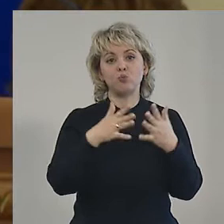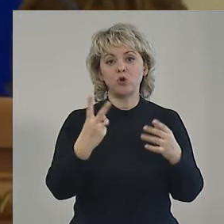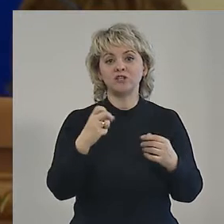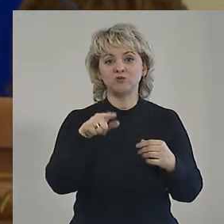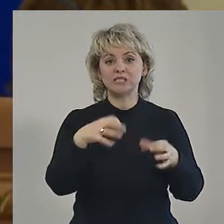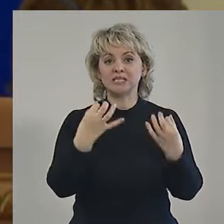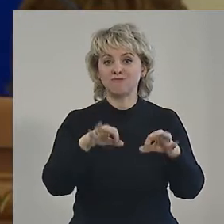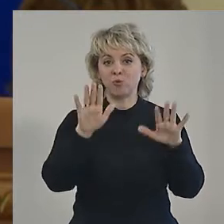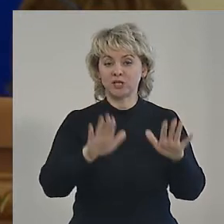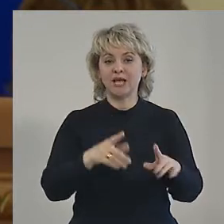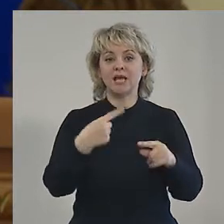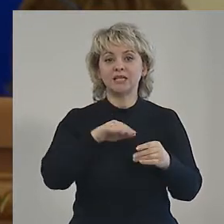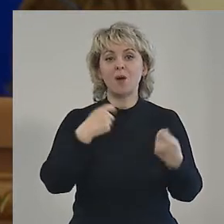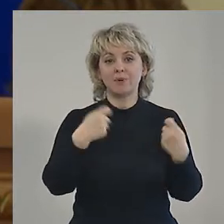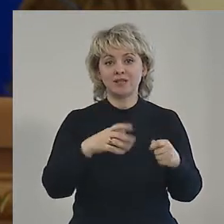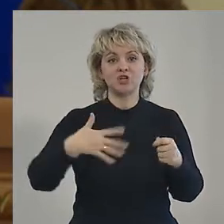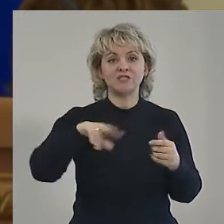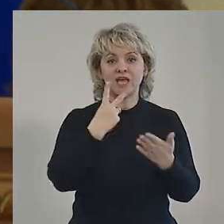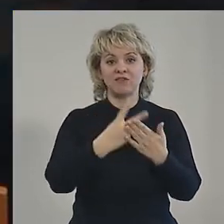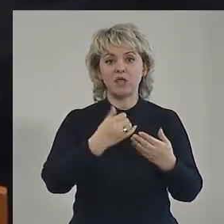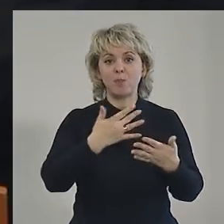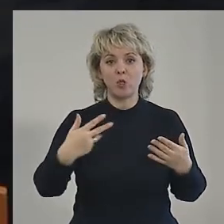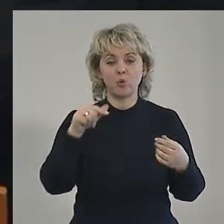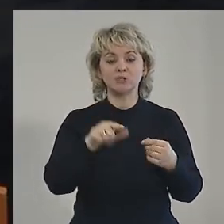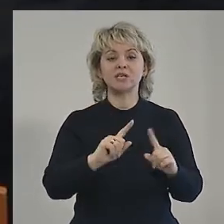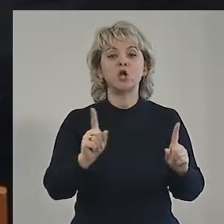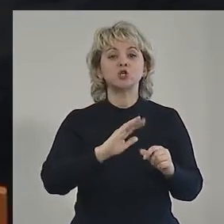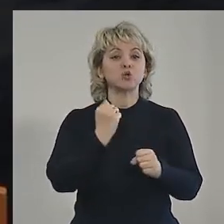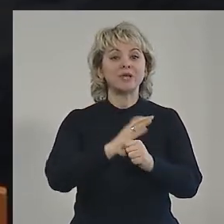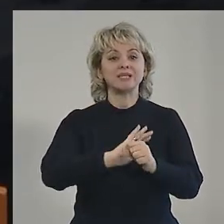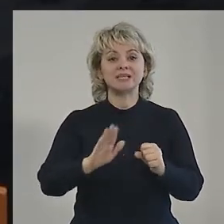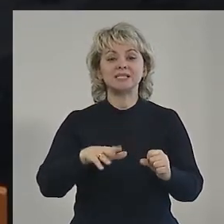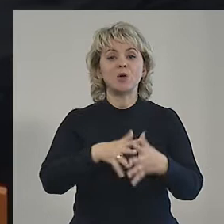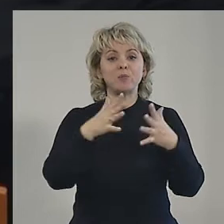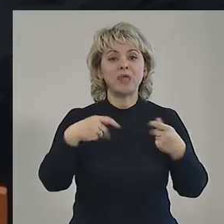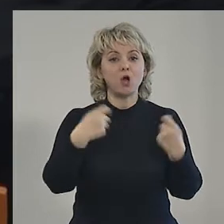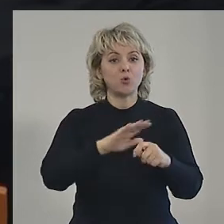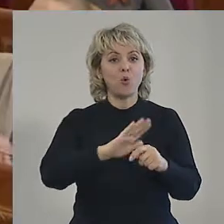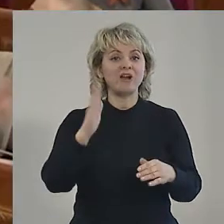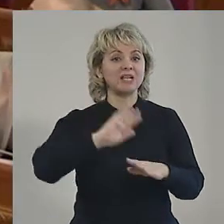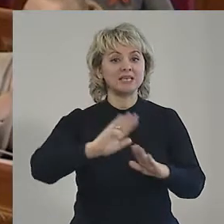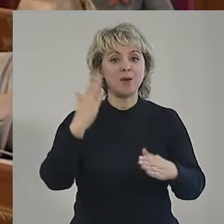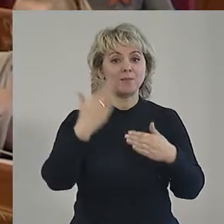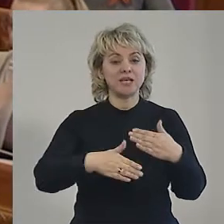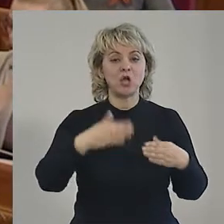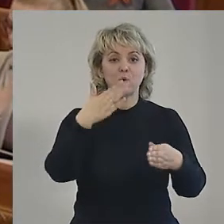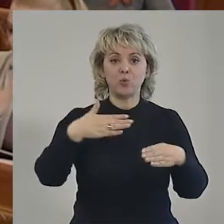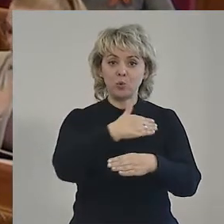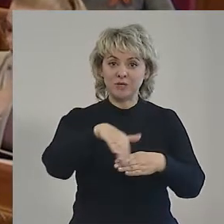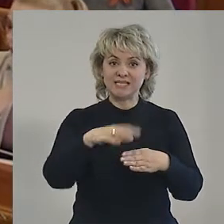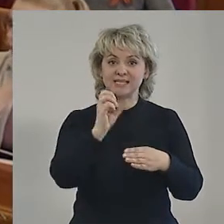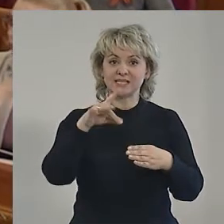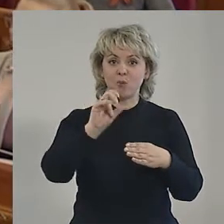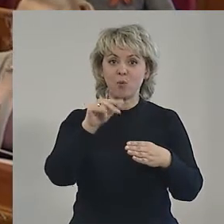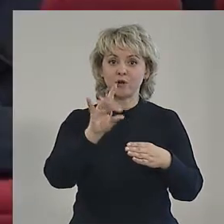200 свободных мест для реализации всех видов продукции. Что ни делай, стихийная торговля не прекращается на пересечении Соборного